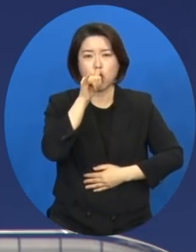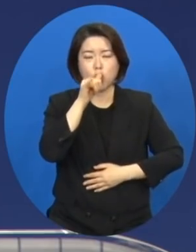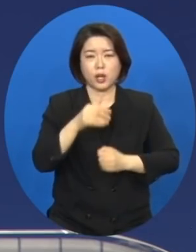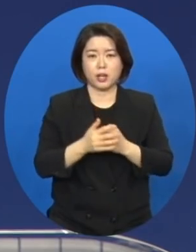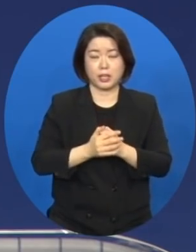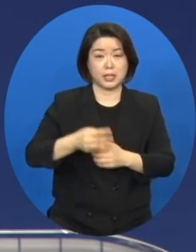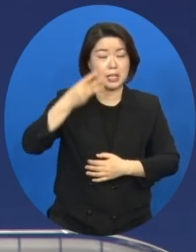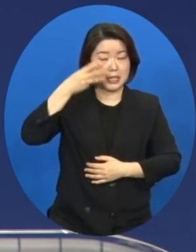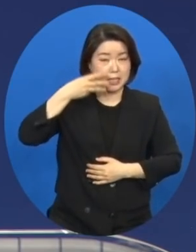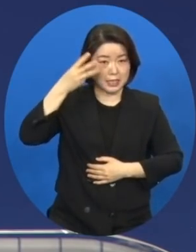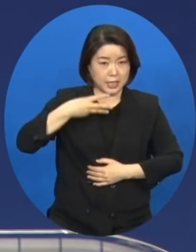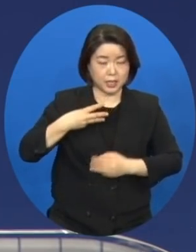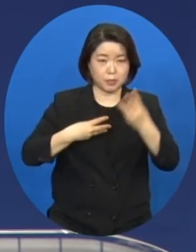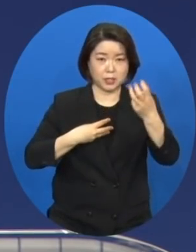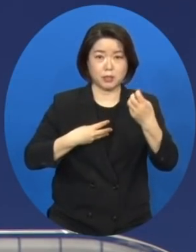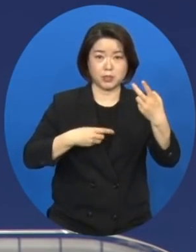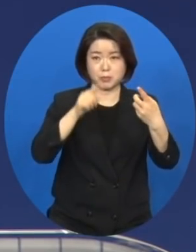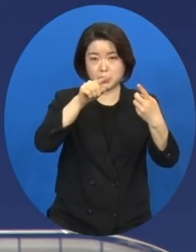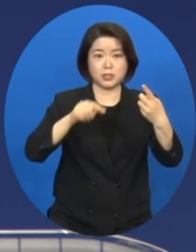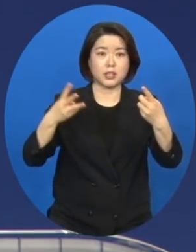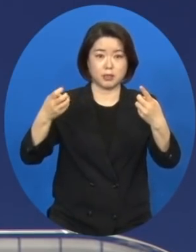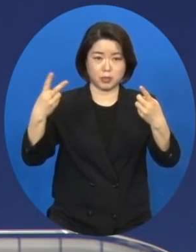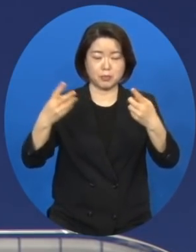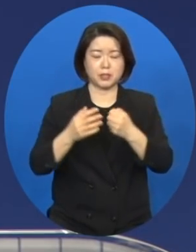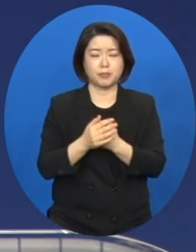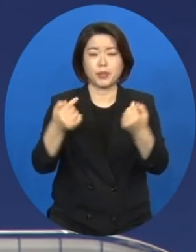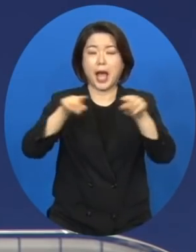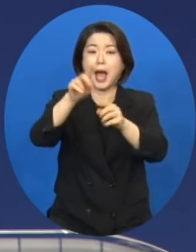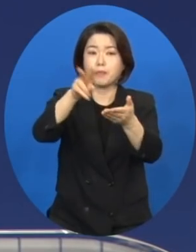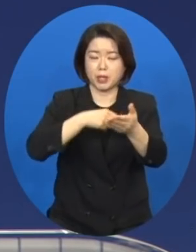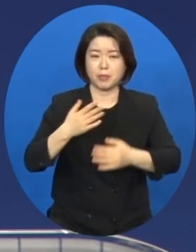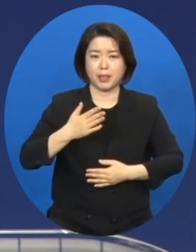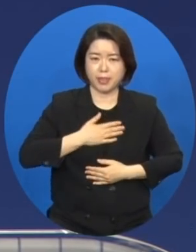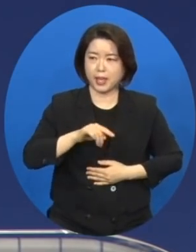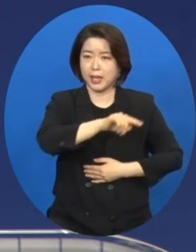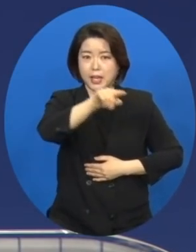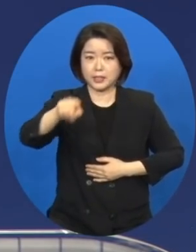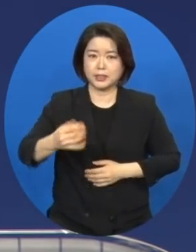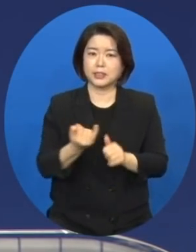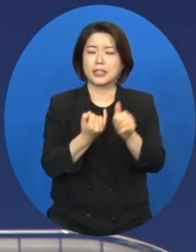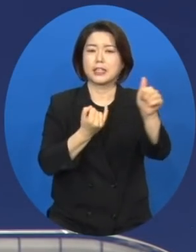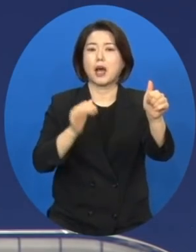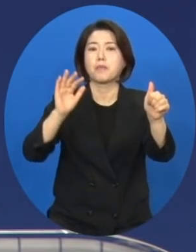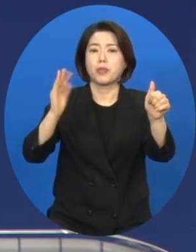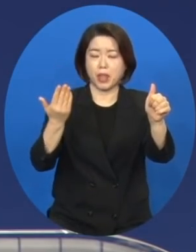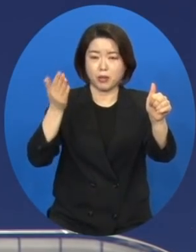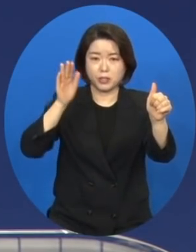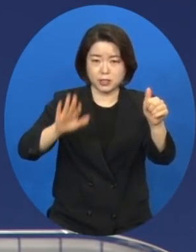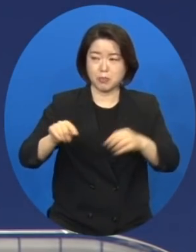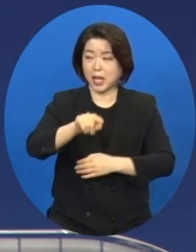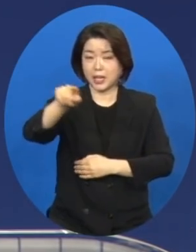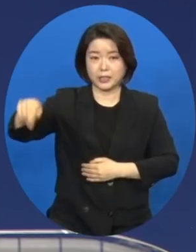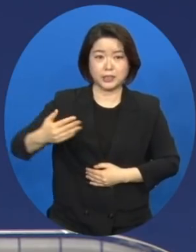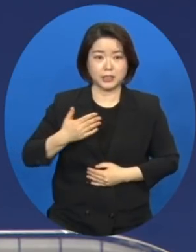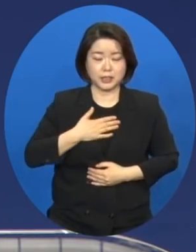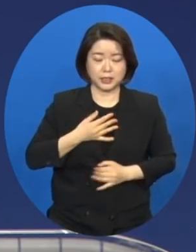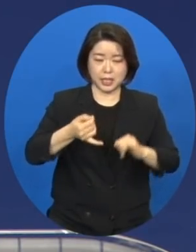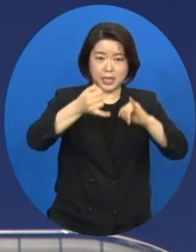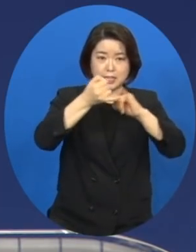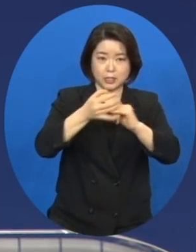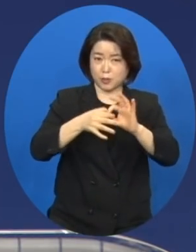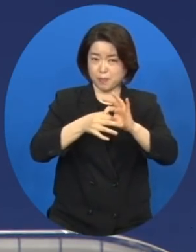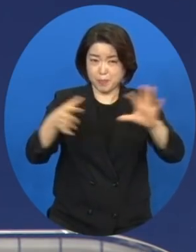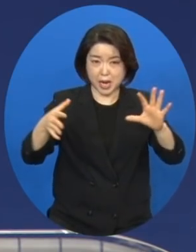31장 32절 말씀을 함께 읽어보겠습니다. 시작. 내가 그들의 남편이 되었어도 그들이 내 언약을